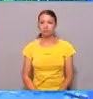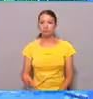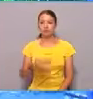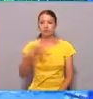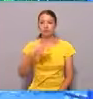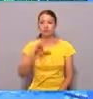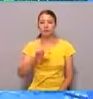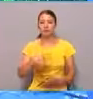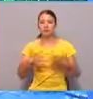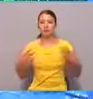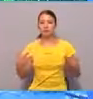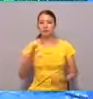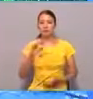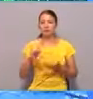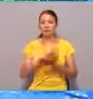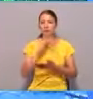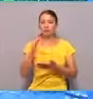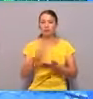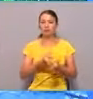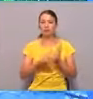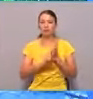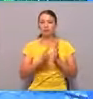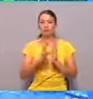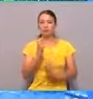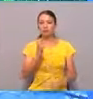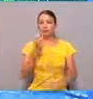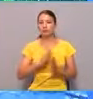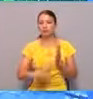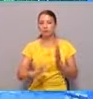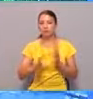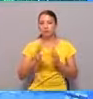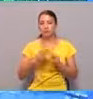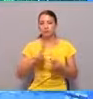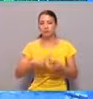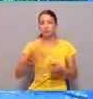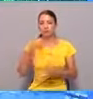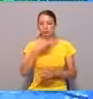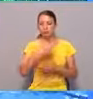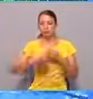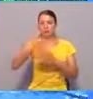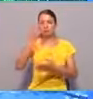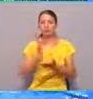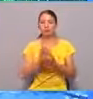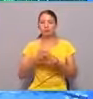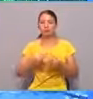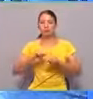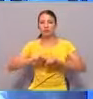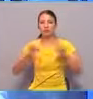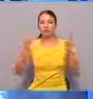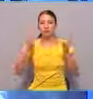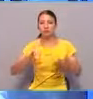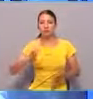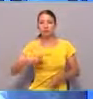40 мыңнан астам тұрғыны бар Арыс қаласында 8409 жеке 104 көп қабатты тұрғын үй бар. Жарылыс кезінде